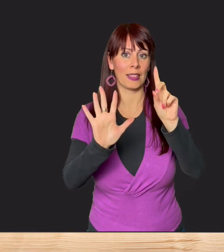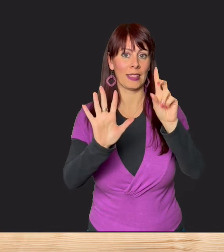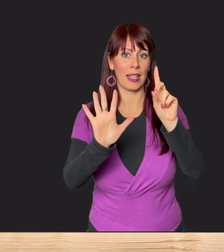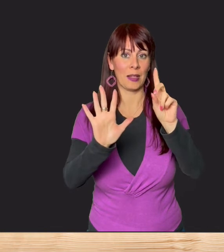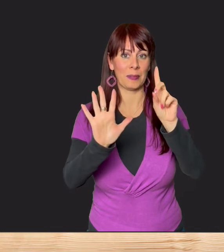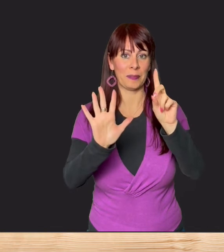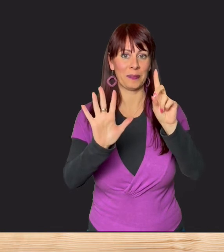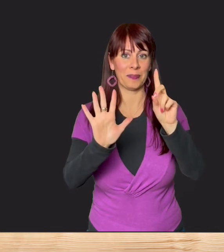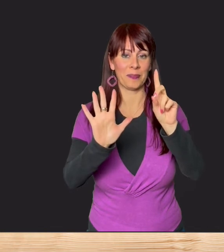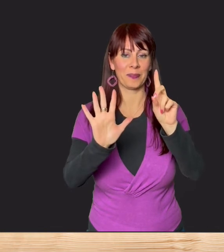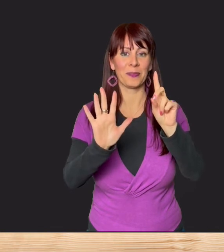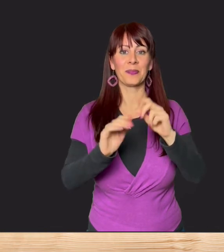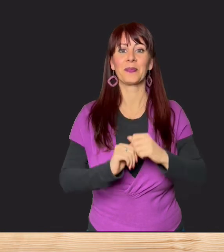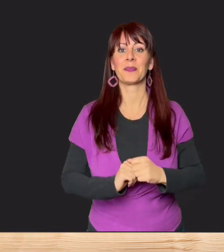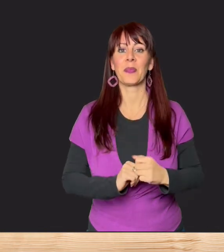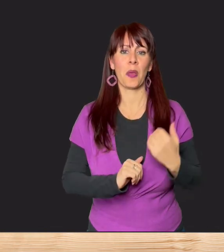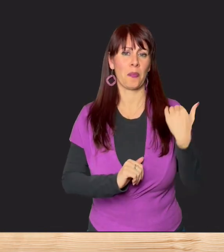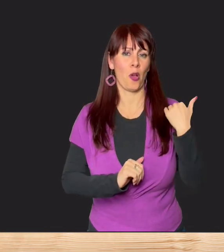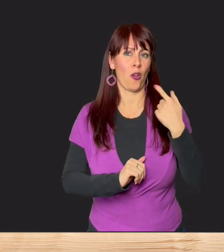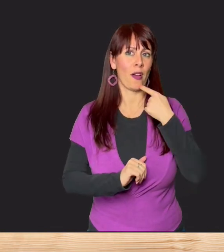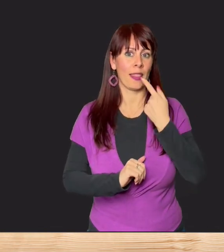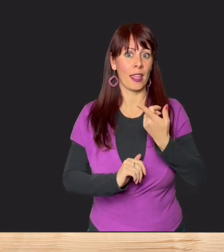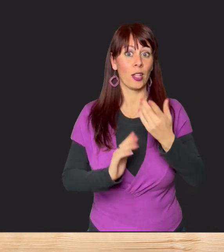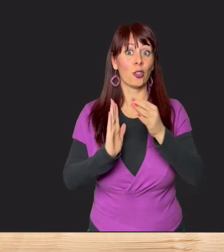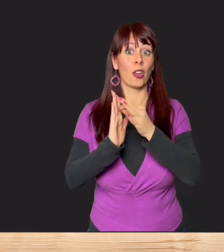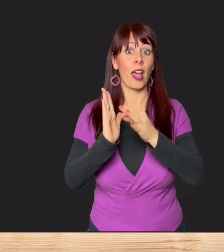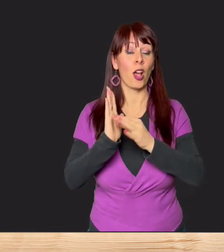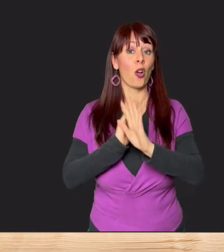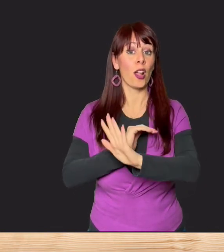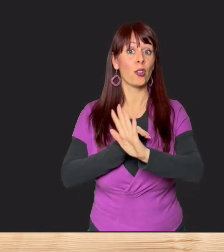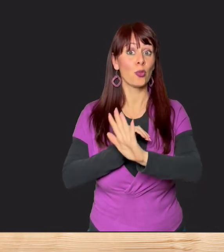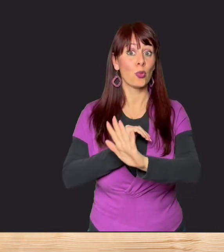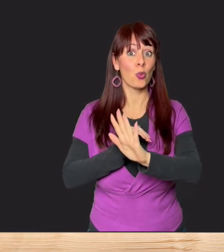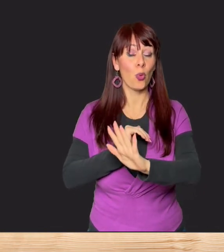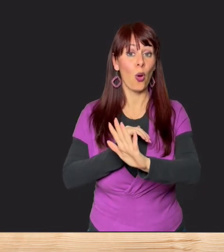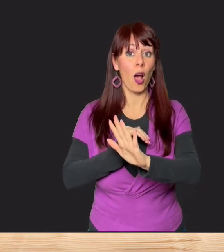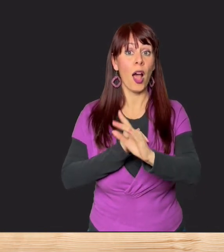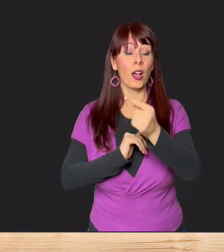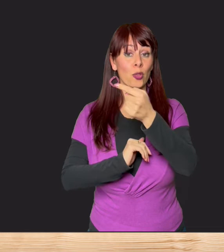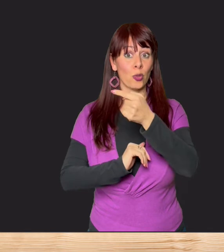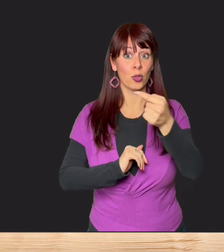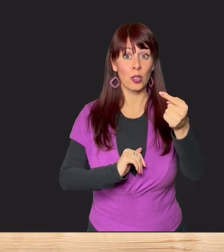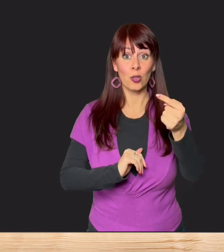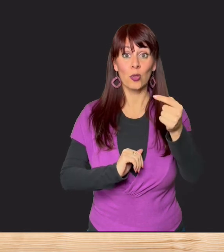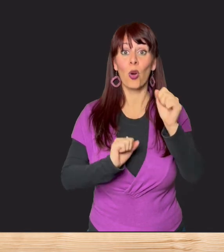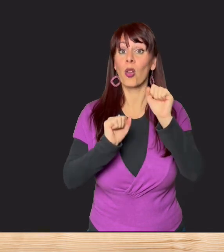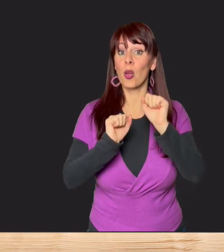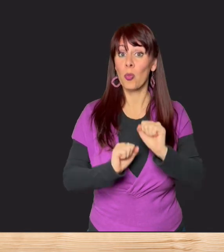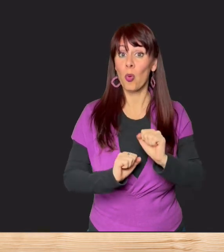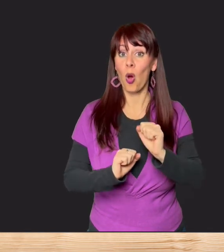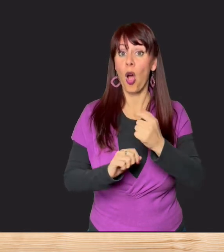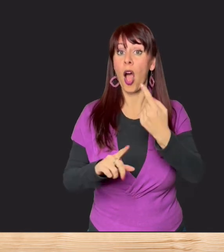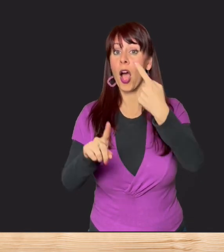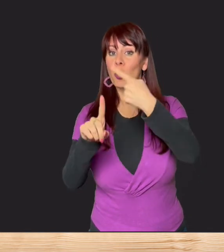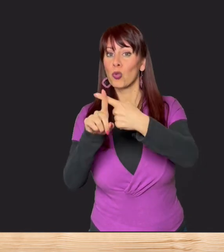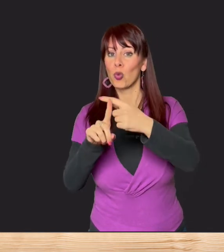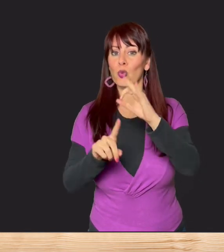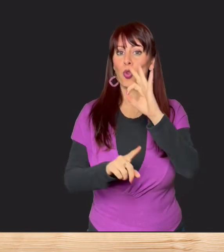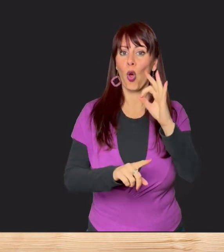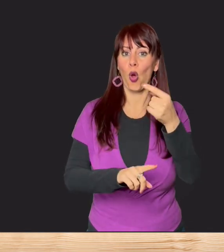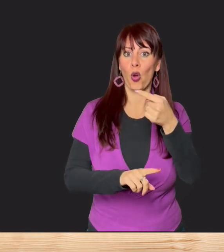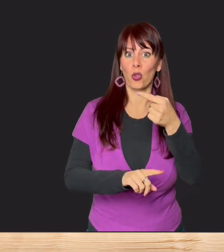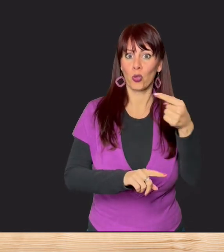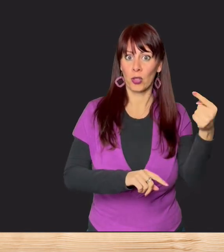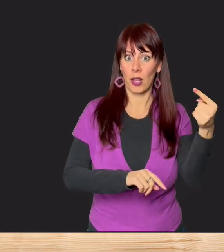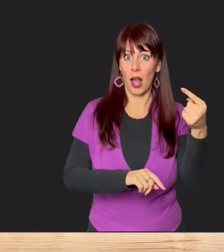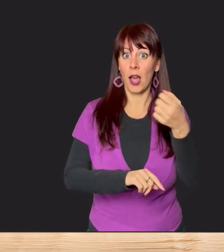abbiamo prima detto che la proprietà in varianti va dice che in una sottrazione possiamo aggiungere o sottrarre lo stesso